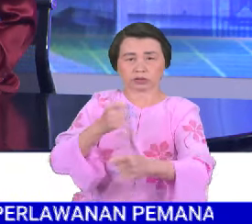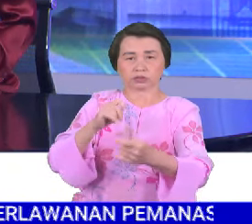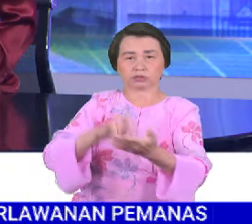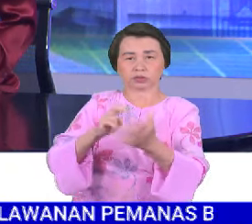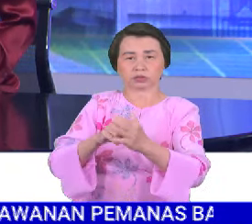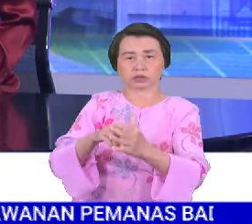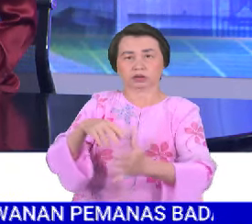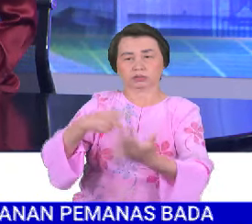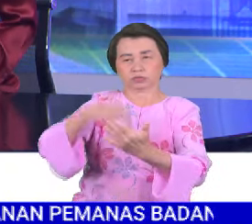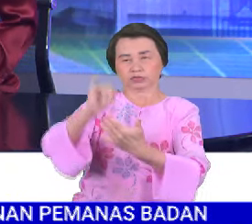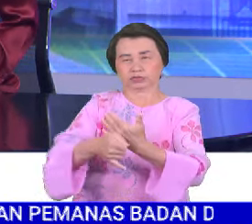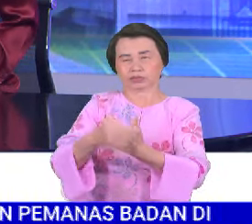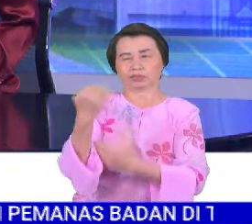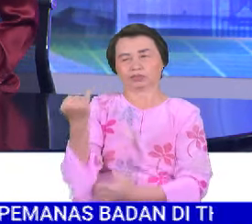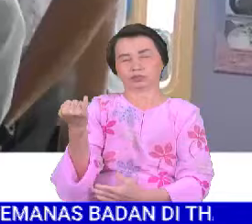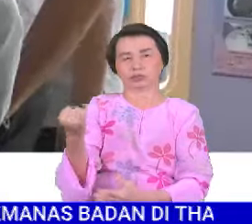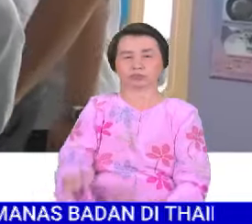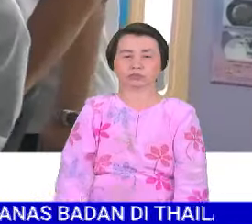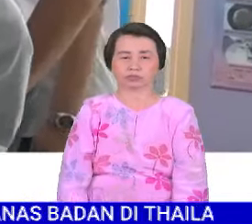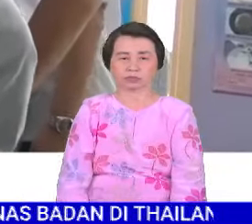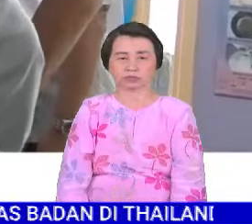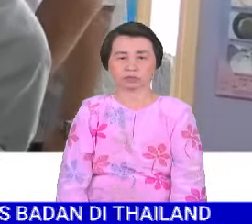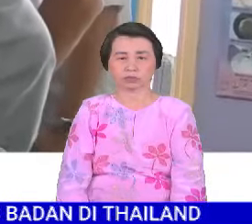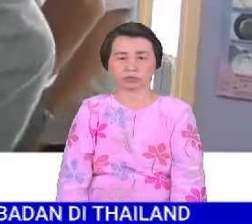status projek sakit.